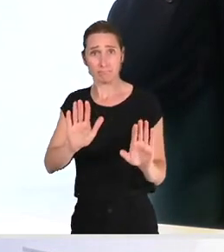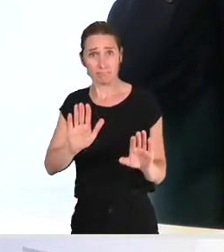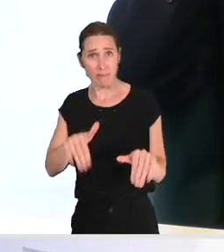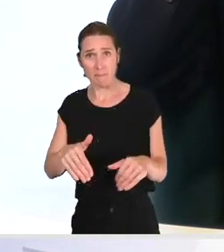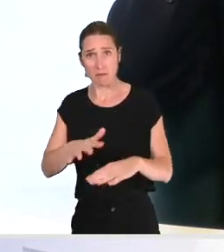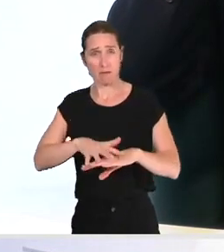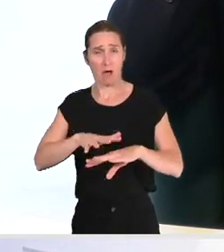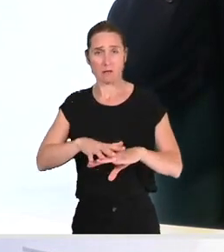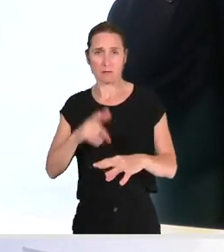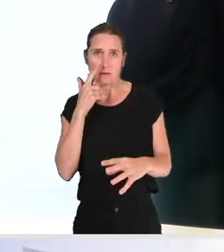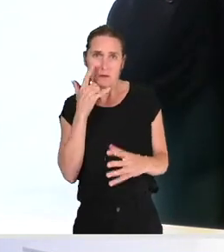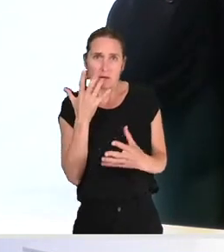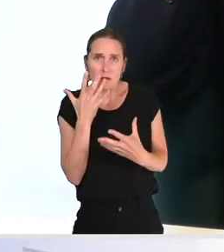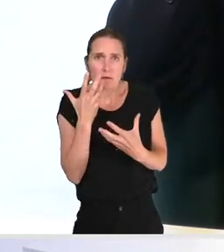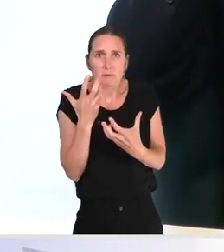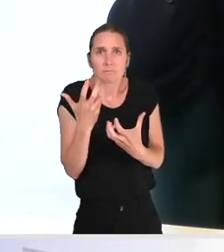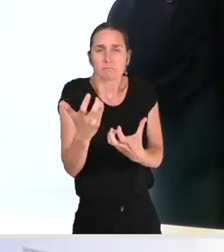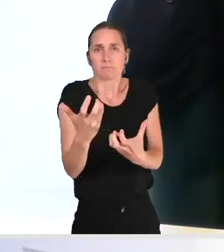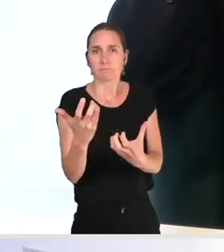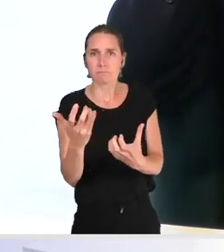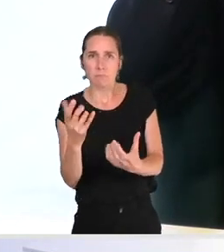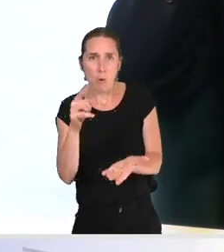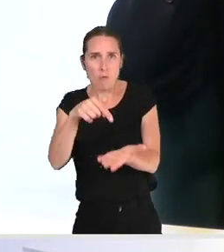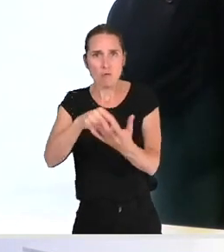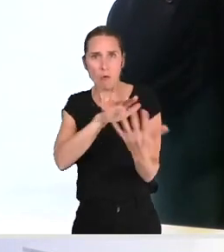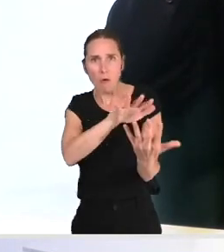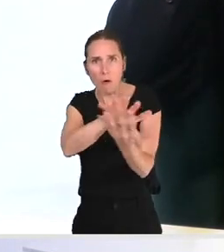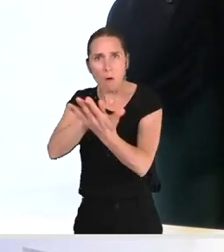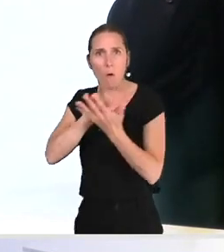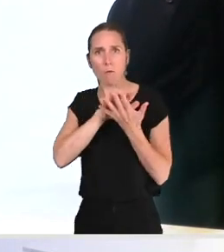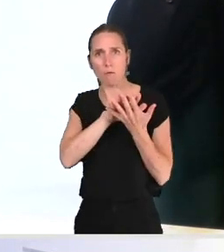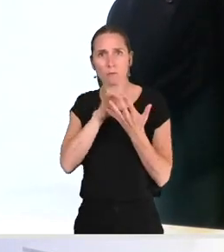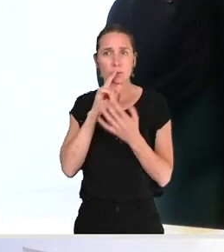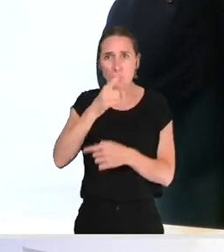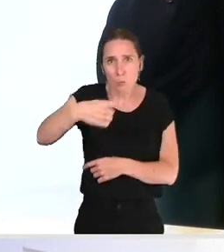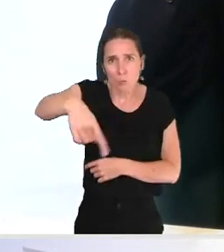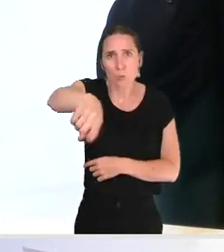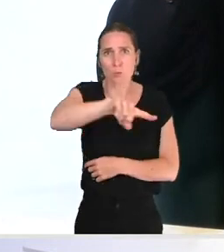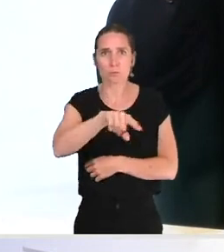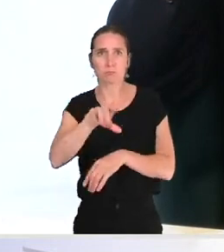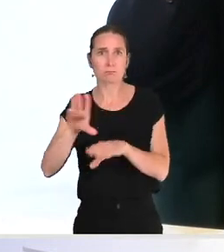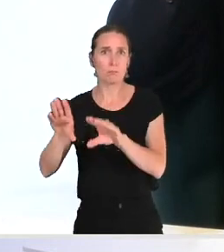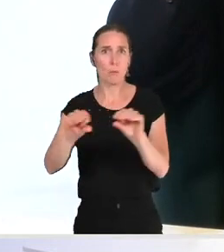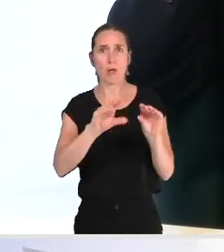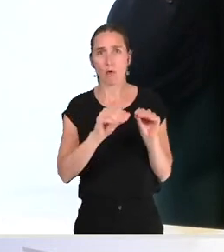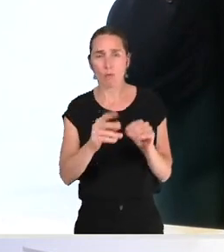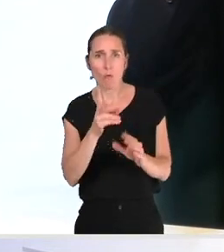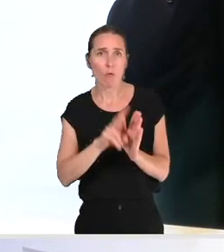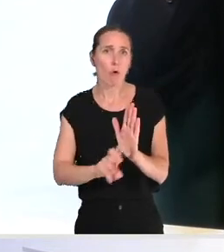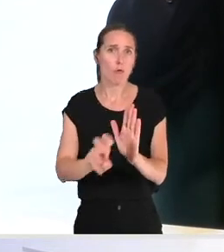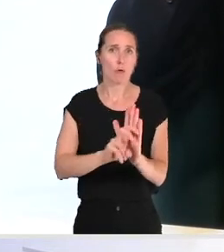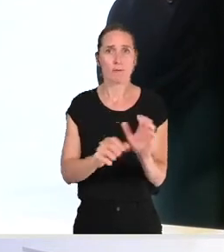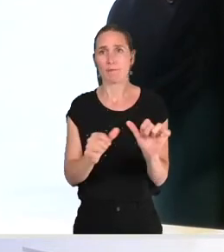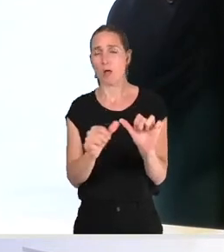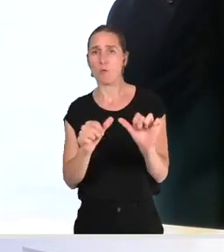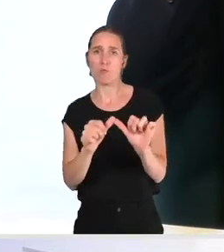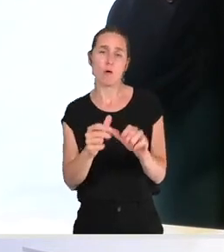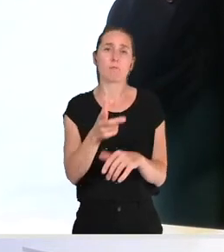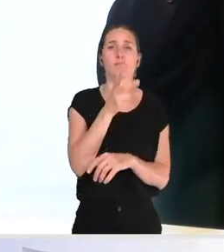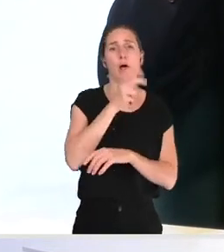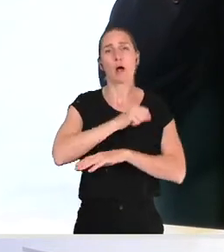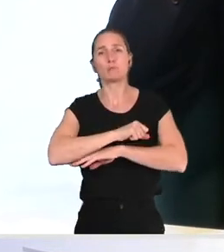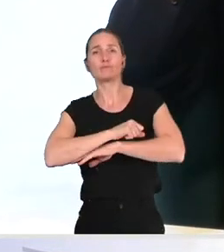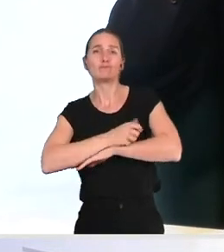Chalas l'a dit. C'est un lieu de rencontre des Grenobloises et des Grenoblois où l'on fait des courses, où on s'assoit à la terrasse d'un